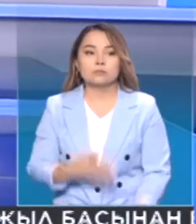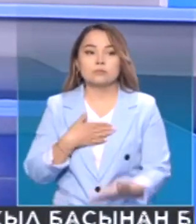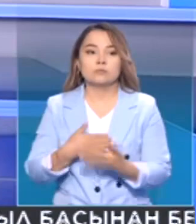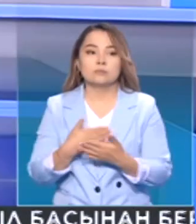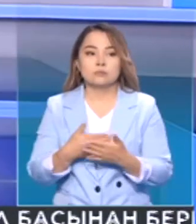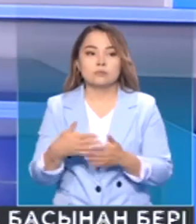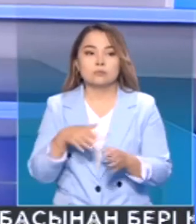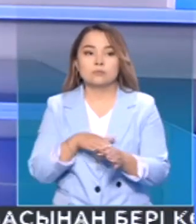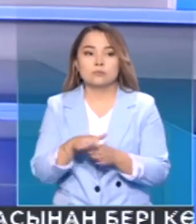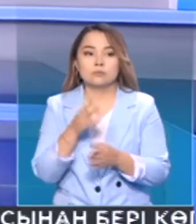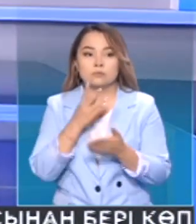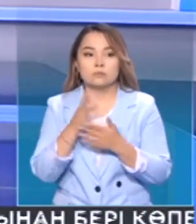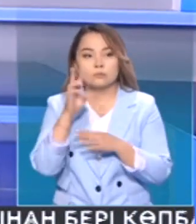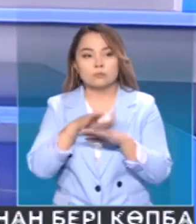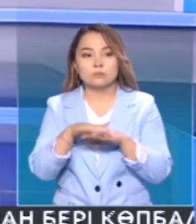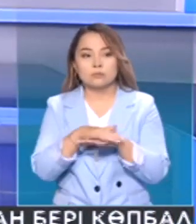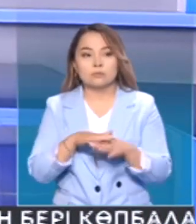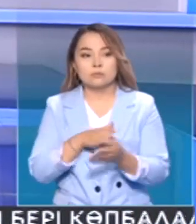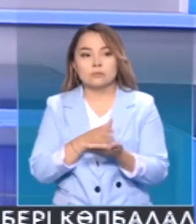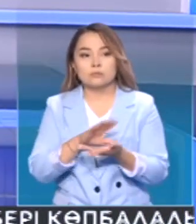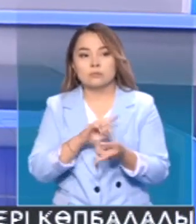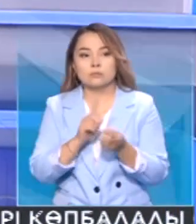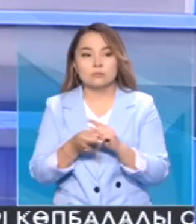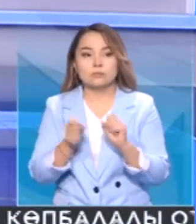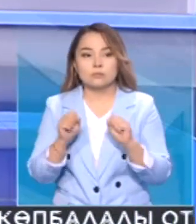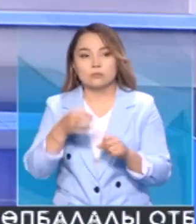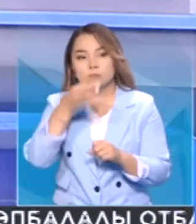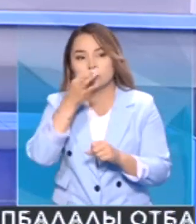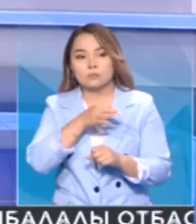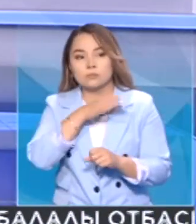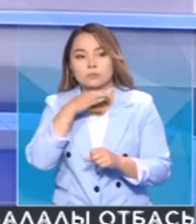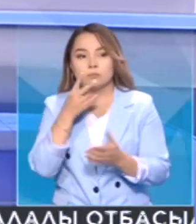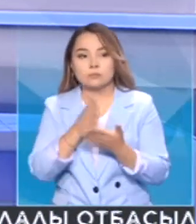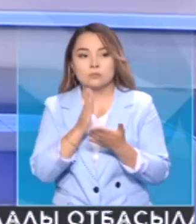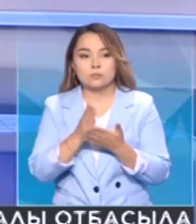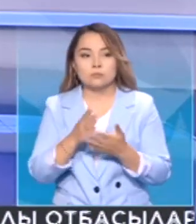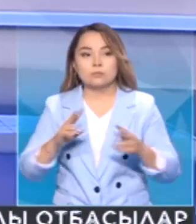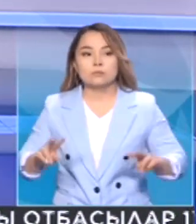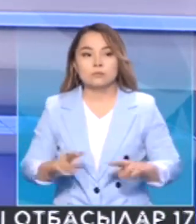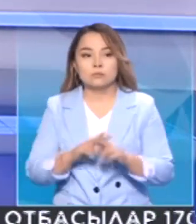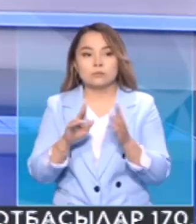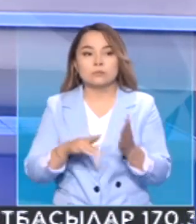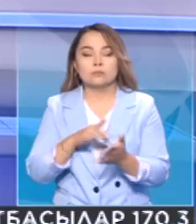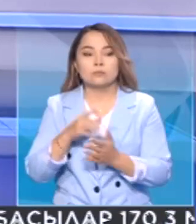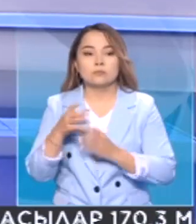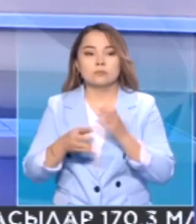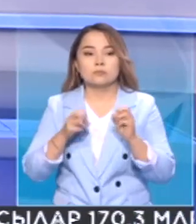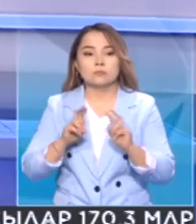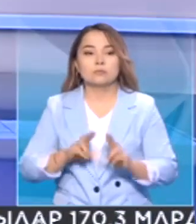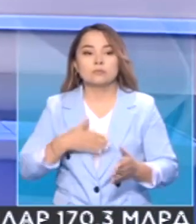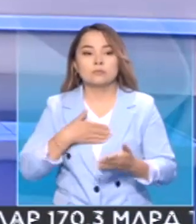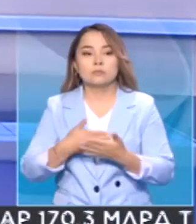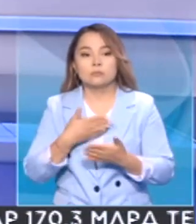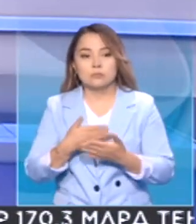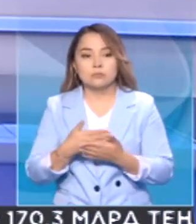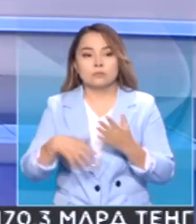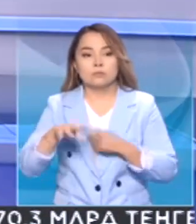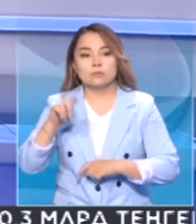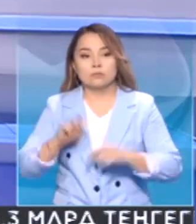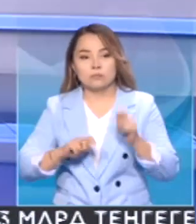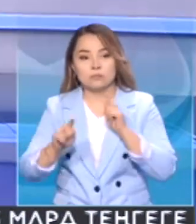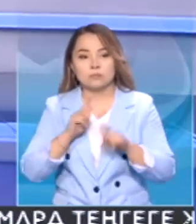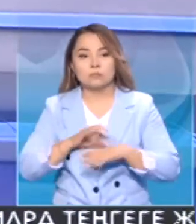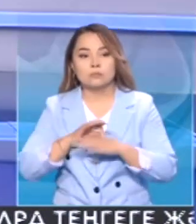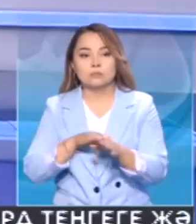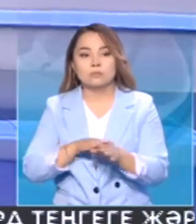Волонтерлар тұтас елдің саясатын өзгерте алады. Әлемде мұндай тәжірибе жетерлік. Астанада өтіп жатқан халықаралық волонтерлар форумында бұған